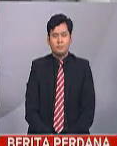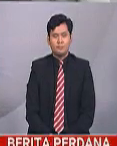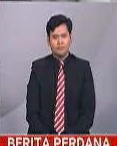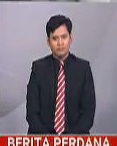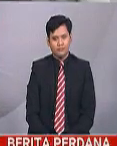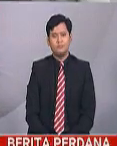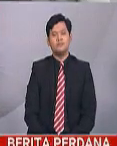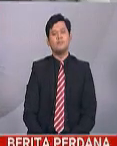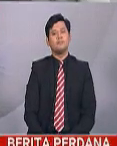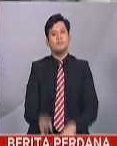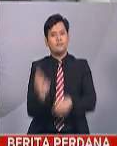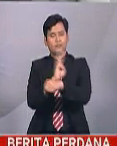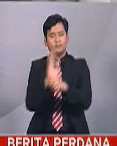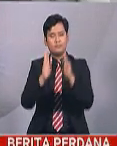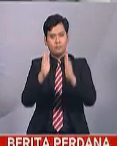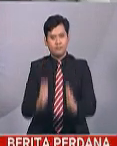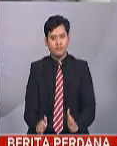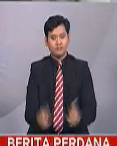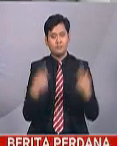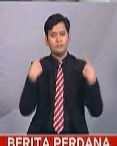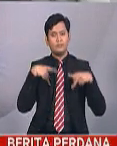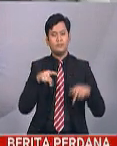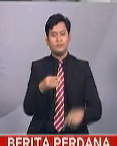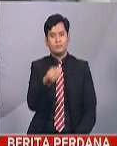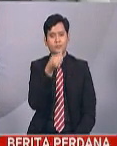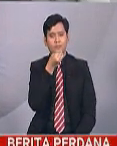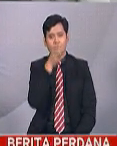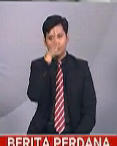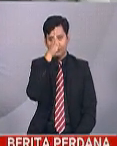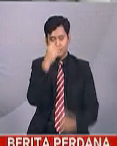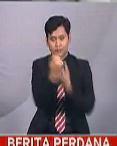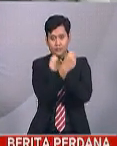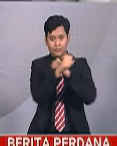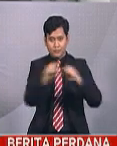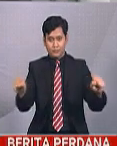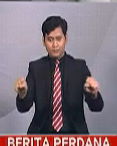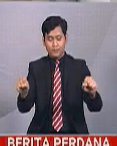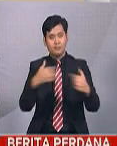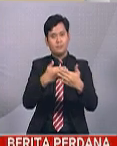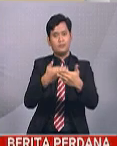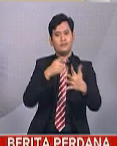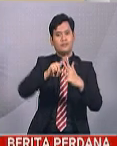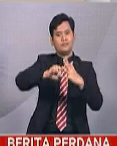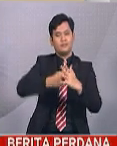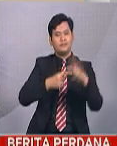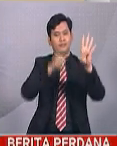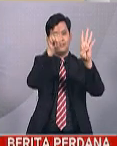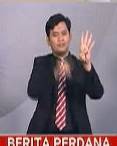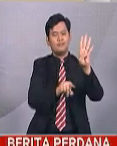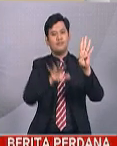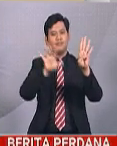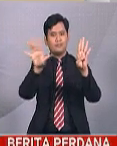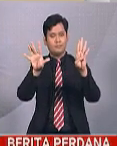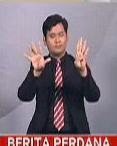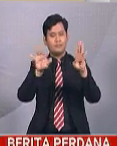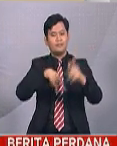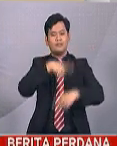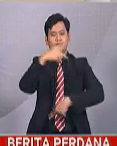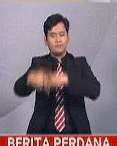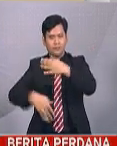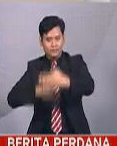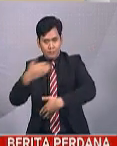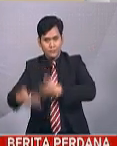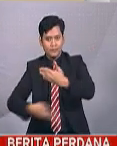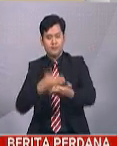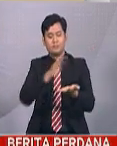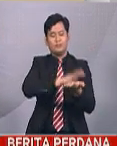Ya, selain itu, pengusaha kedai makan di Melaka turut melakukan persiapan rapi sebelum memulakan perniagaan mereka 4 Mei ini. Antaranya proses